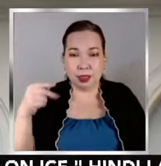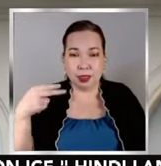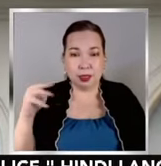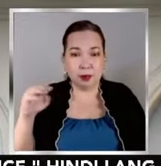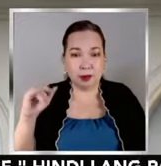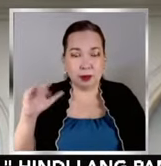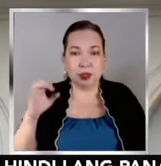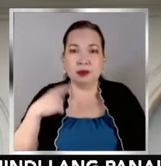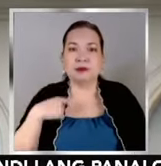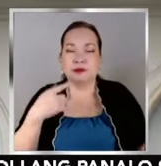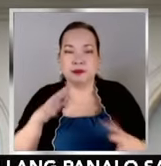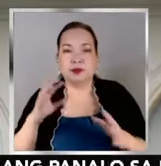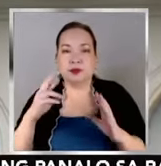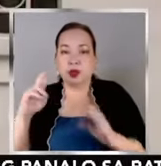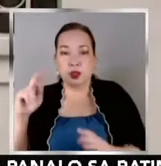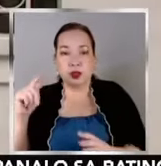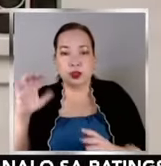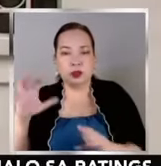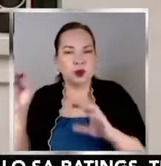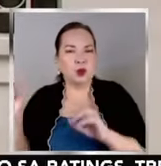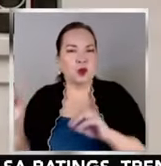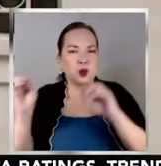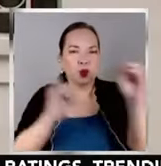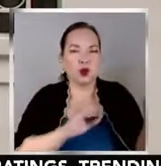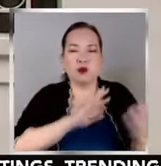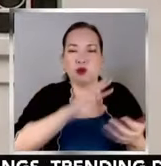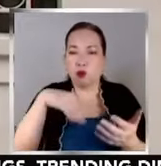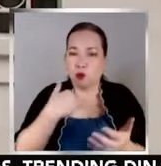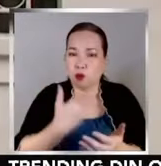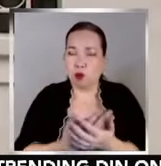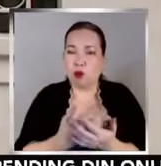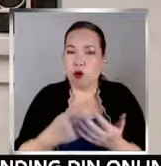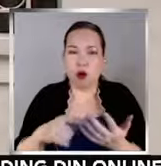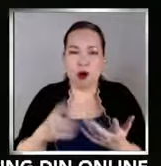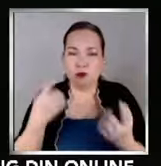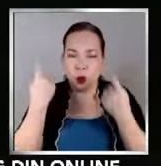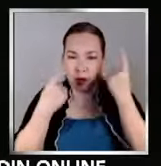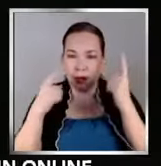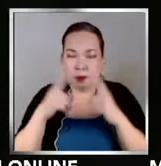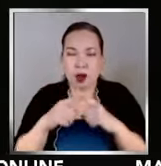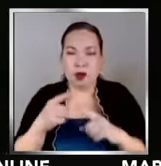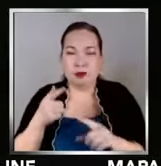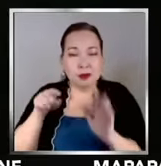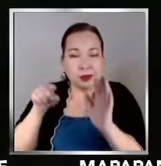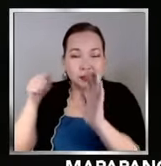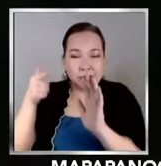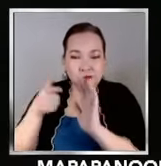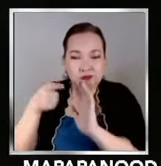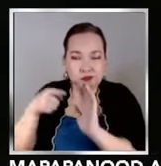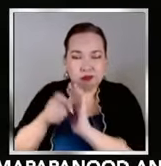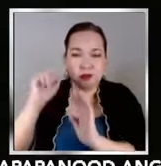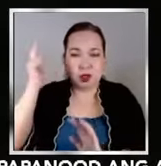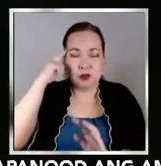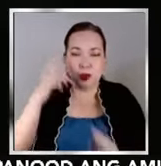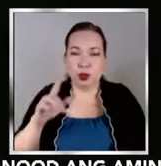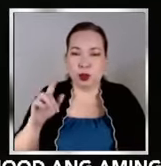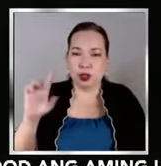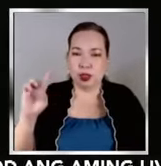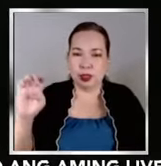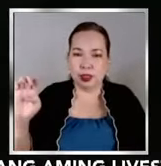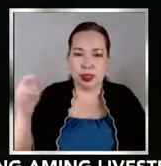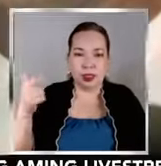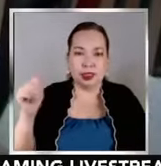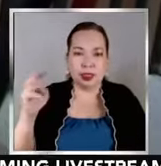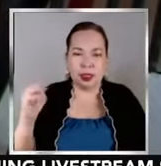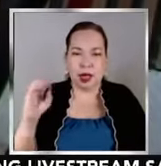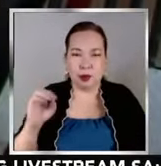Court sa Manila ang mga kasong may kinalaman sa pagpatay kay Governor Ruel Digamo. Isa si Teves sa mga iniimbestigahan kaugnay sa